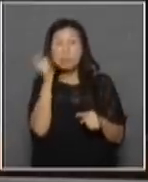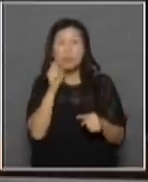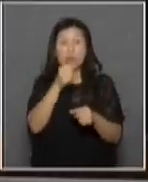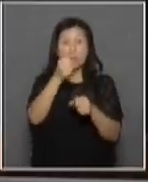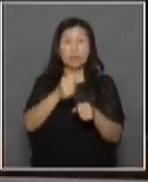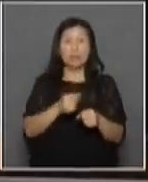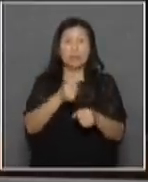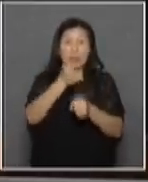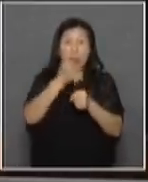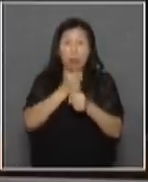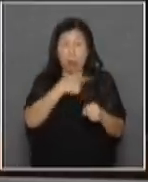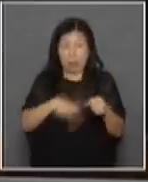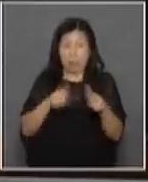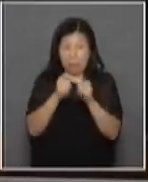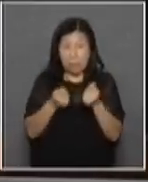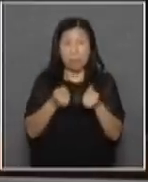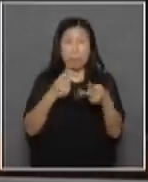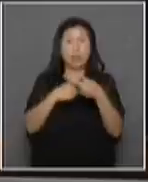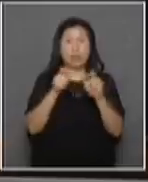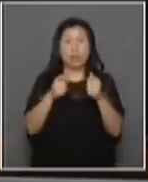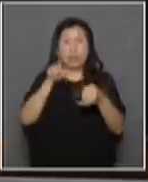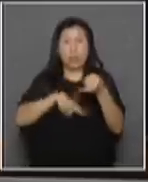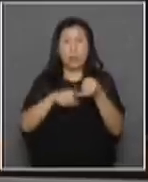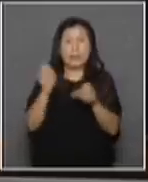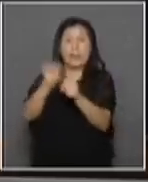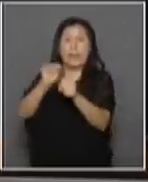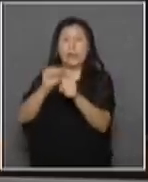伤老化都可以諗到拎嚟督数。